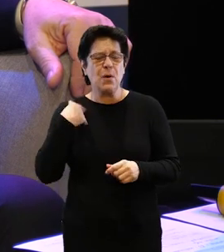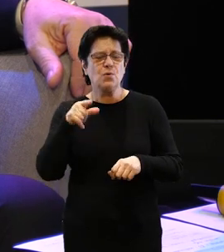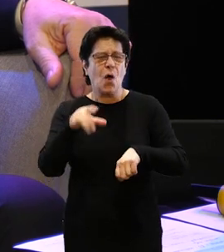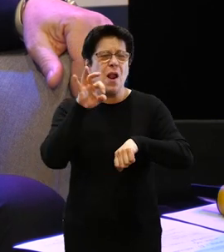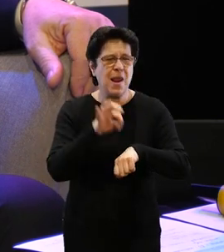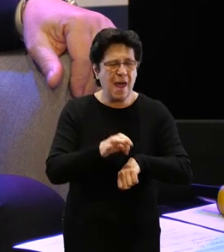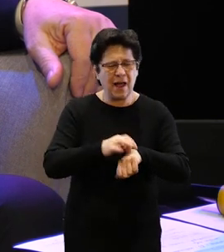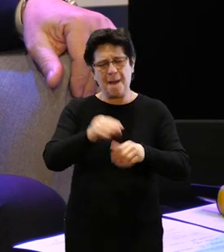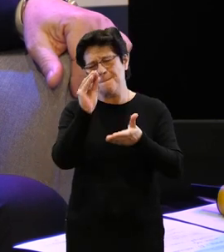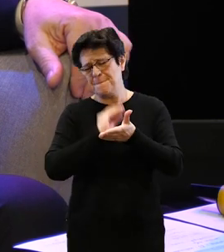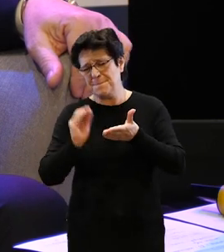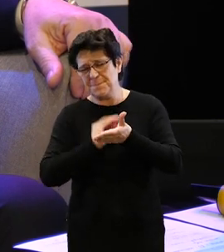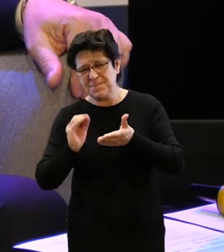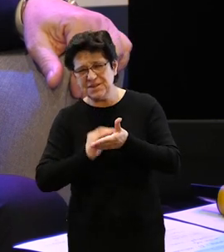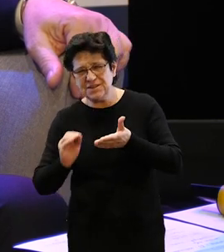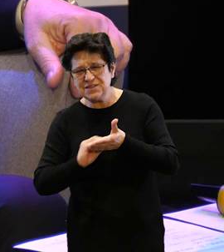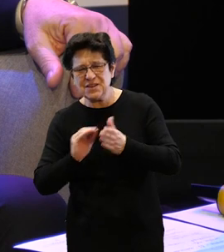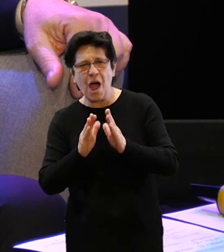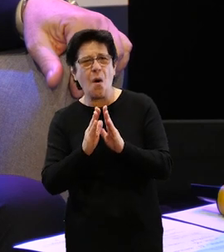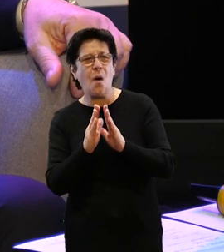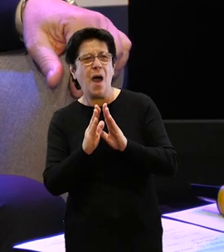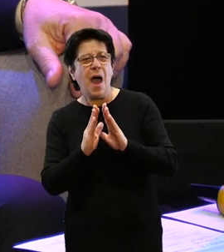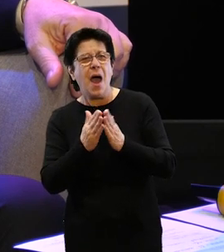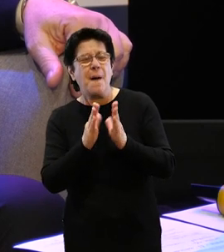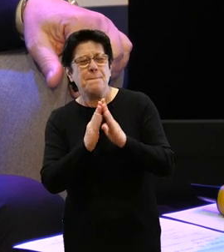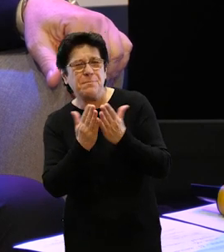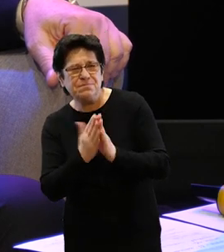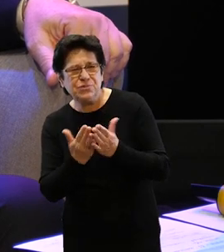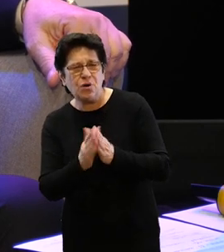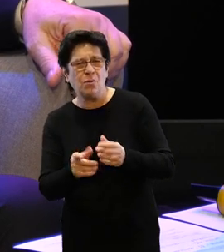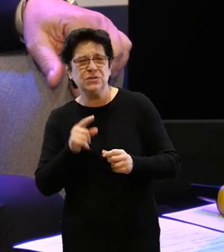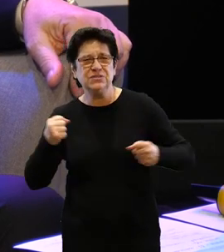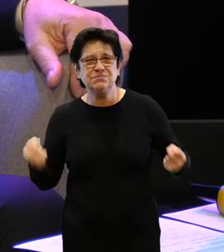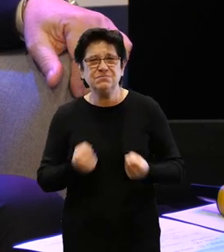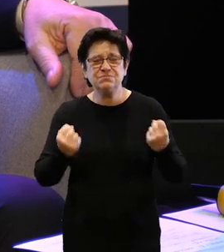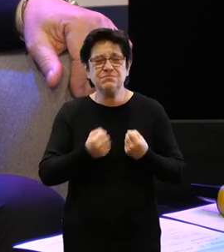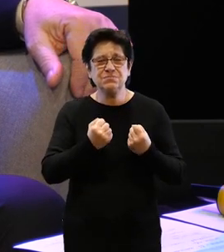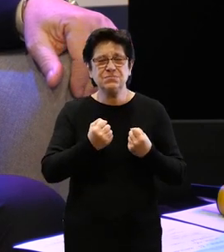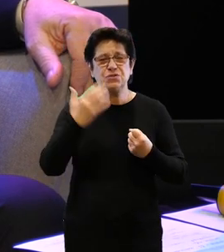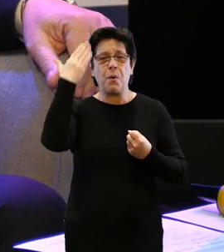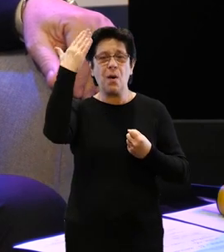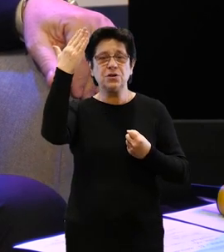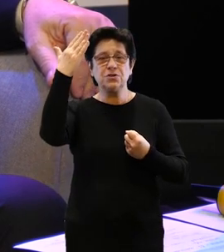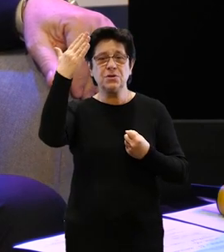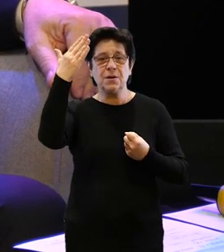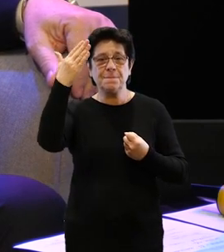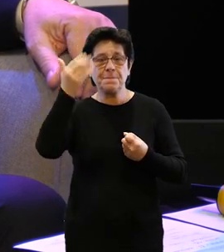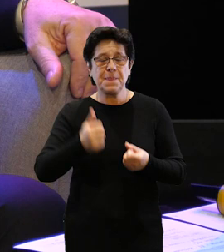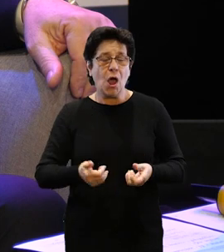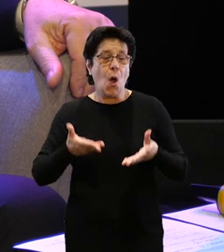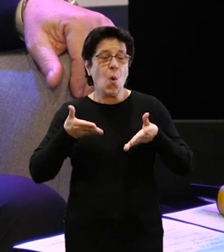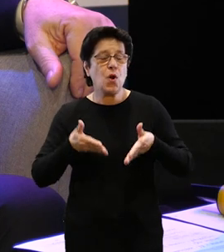publicysta pisał jakby poradniki medyczne działa społeczny No i co fajnie urodzony ze